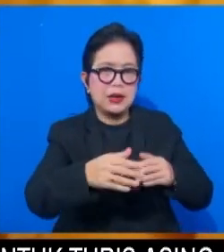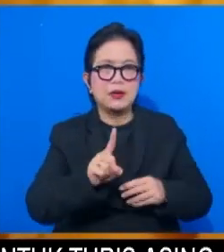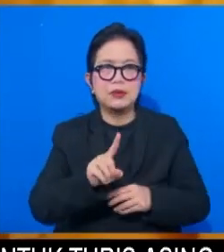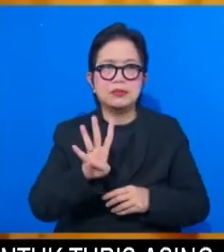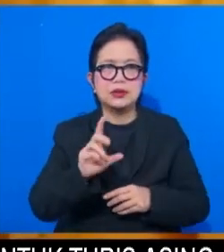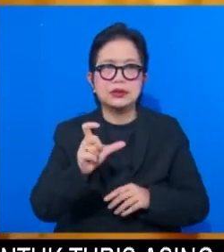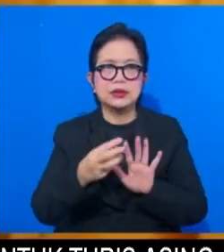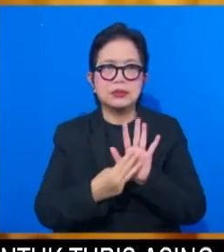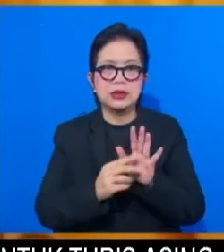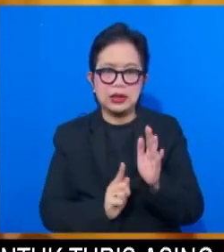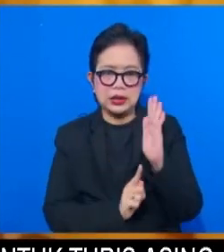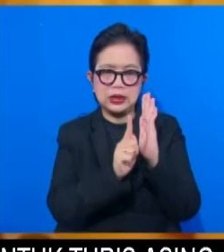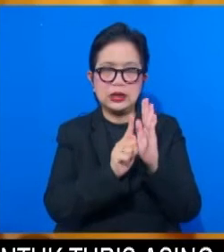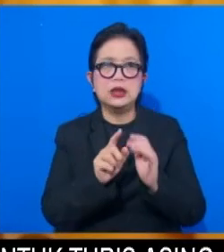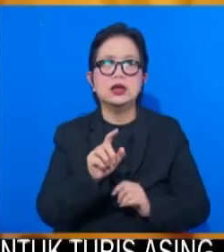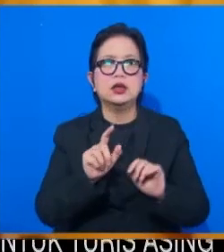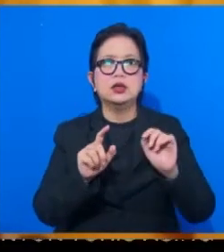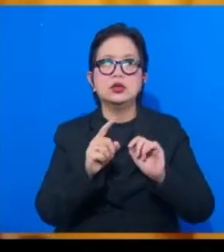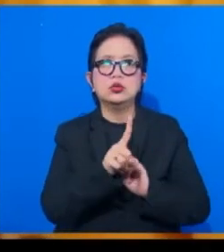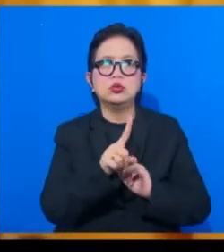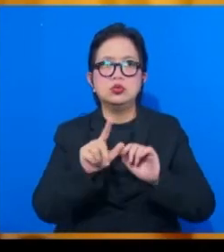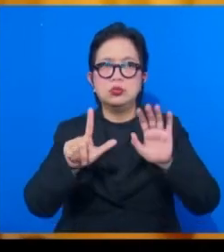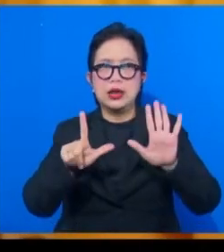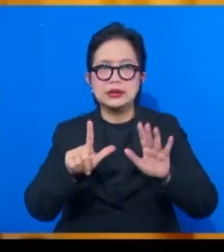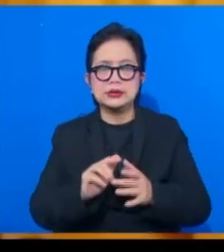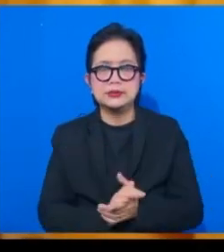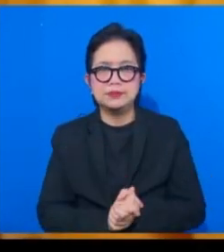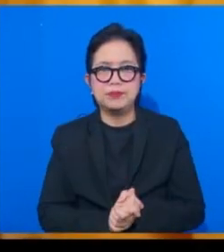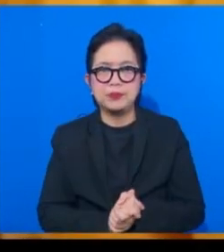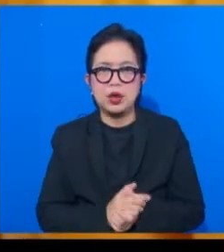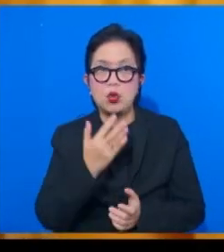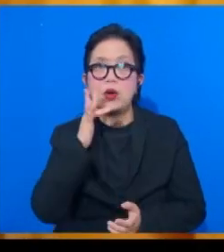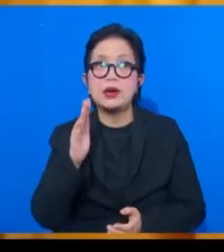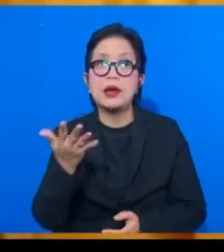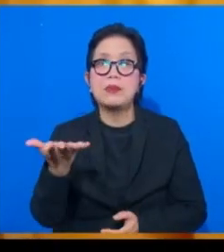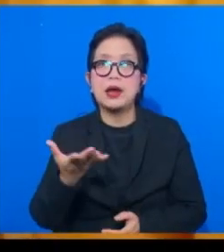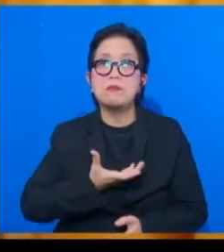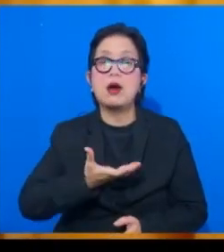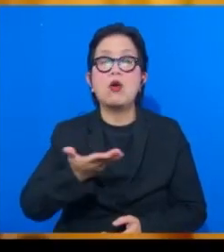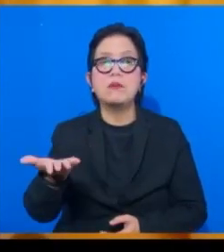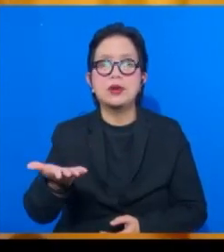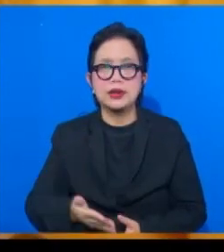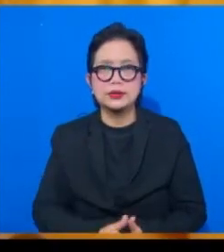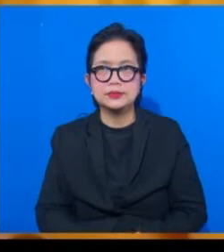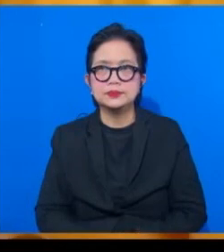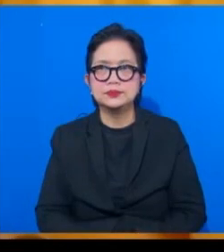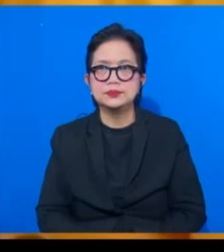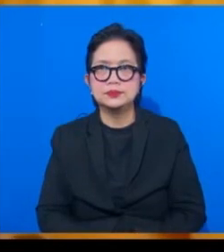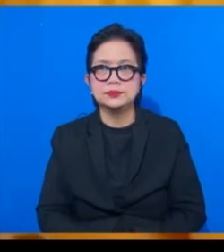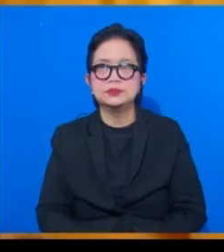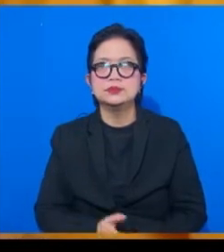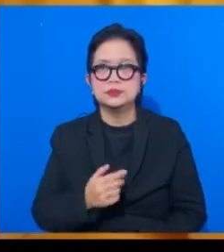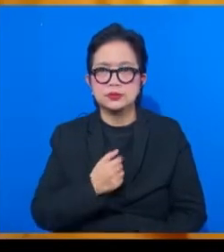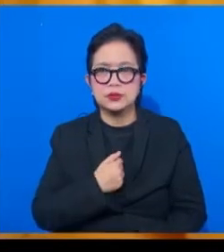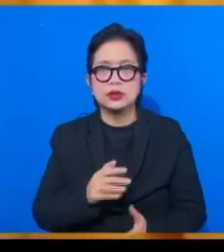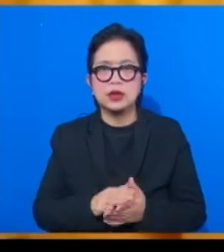tingginya 17 cm. Untuk warna sesuai kebutuhan si pemesan. Kita karena jualnya selain offline